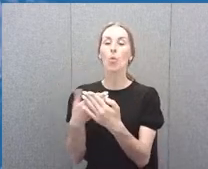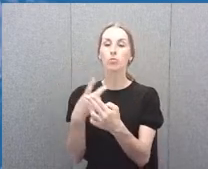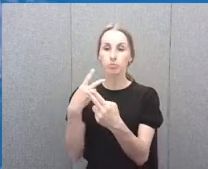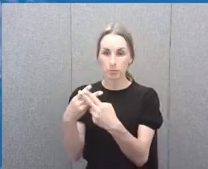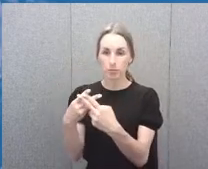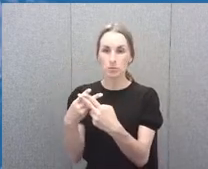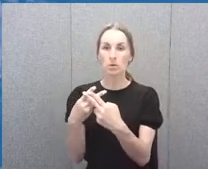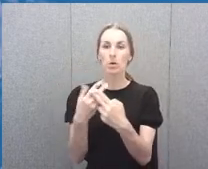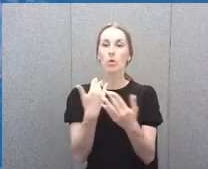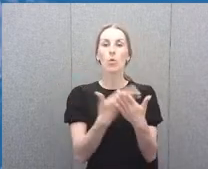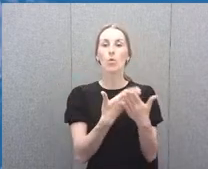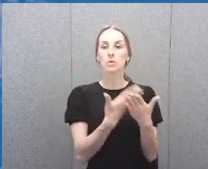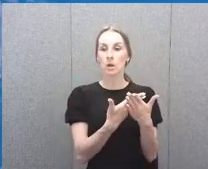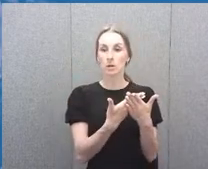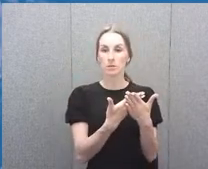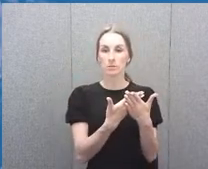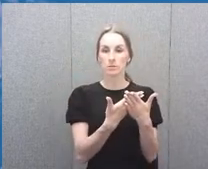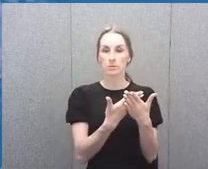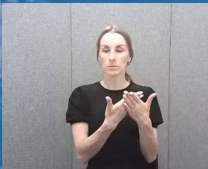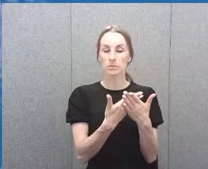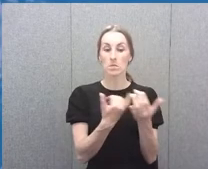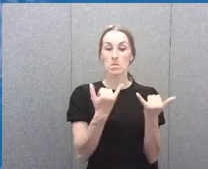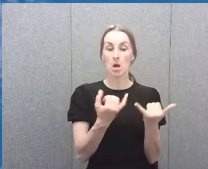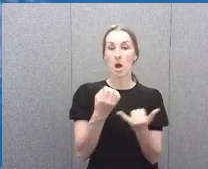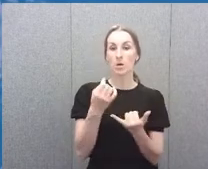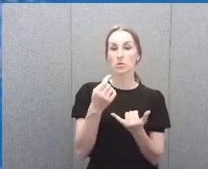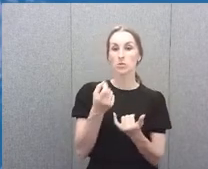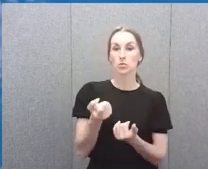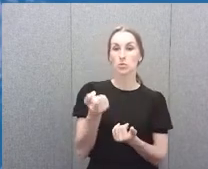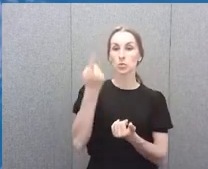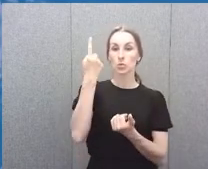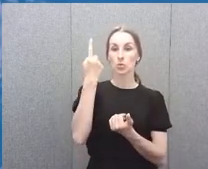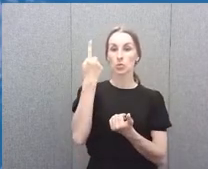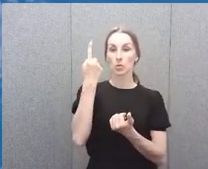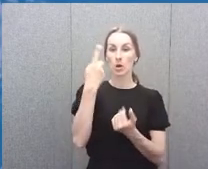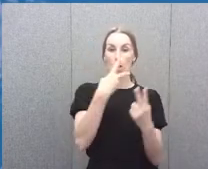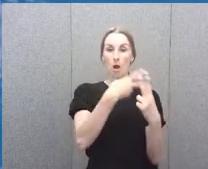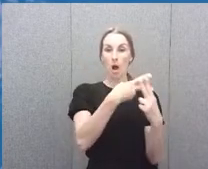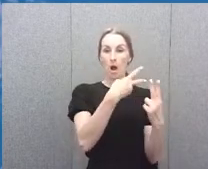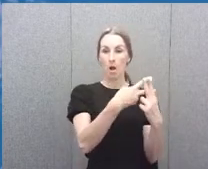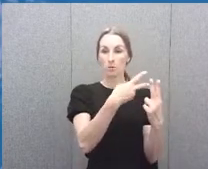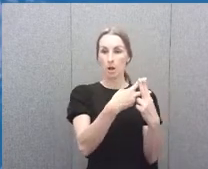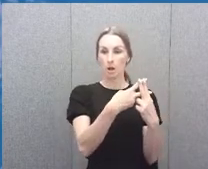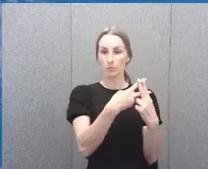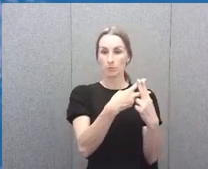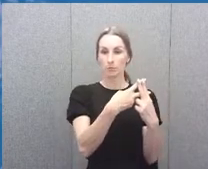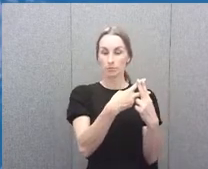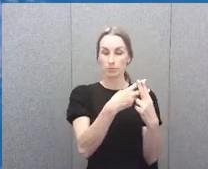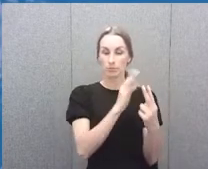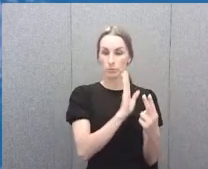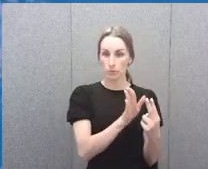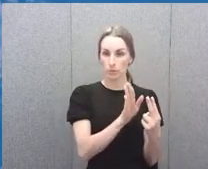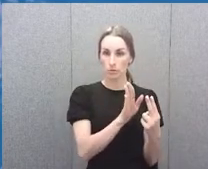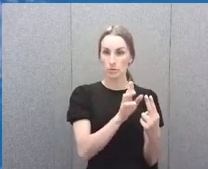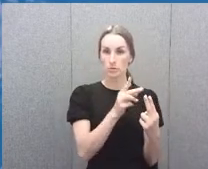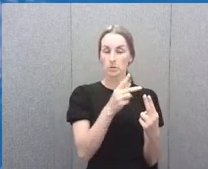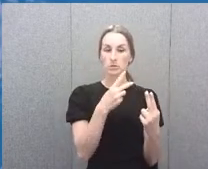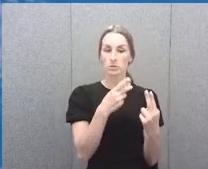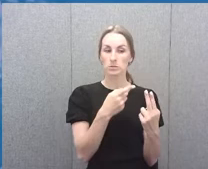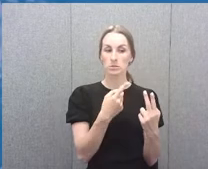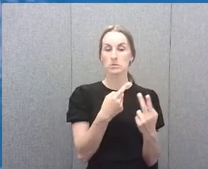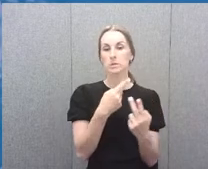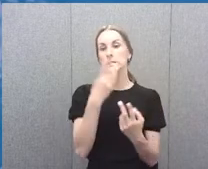тюрьме находиться, не знаю, дни, недели, месяцы, без какого-то объяснения, без каких-то формальных причин. И